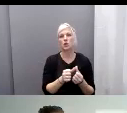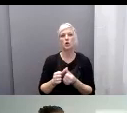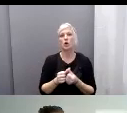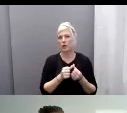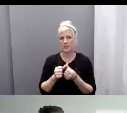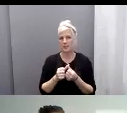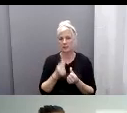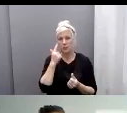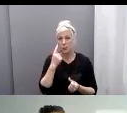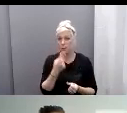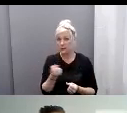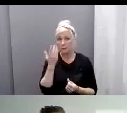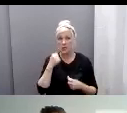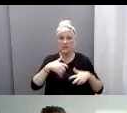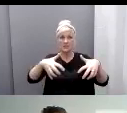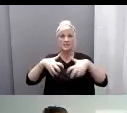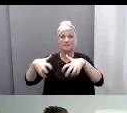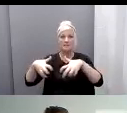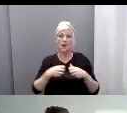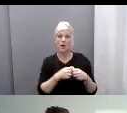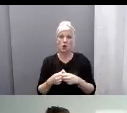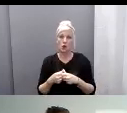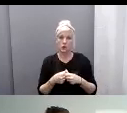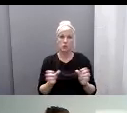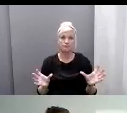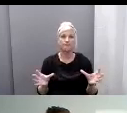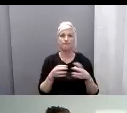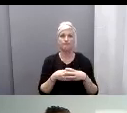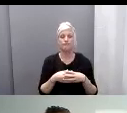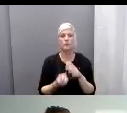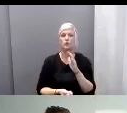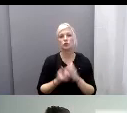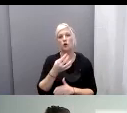Tror ni att det går att samla rörelserna kring ett sådant krav?